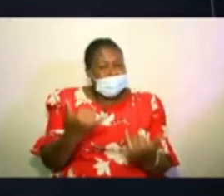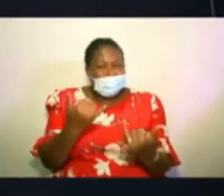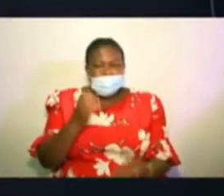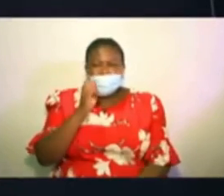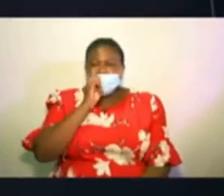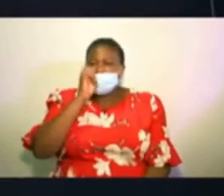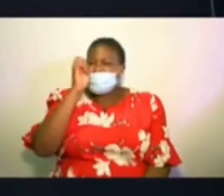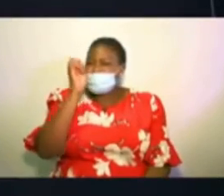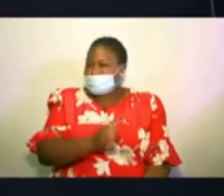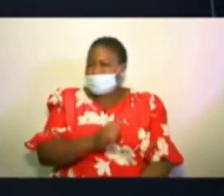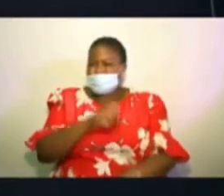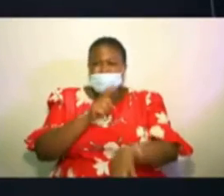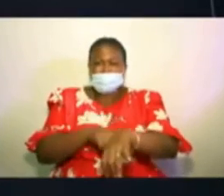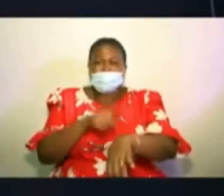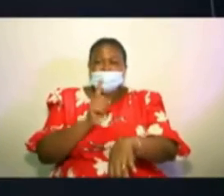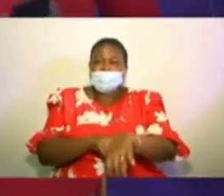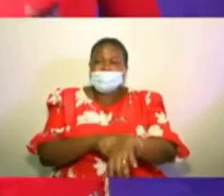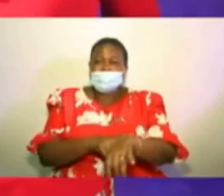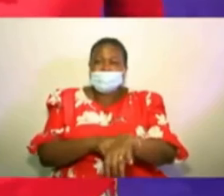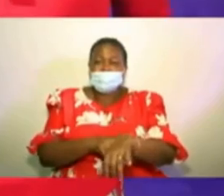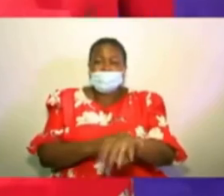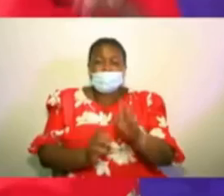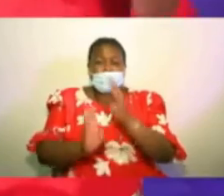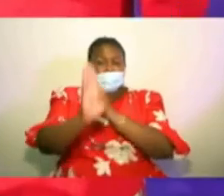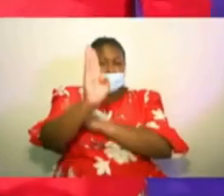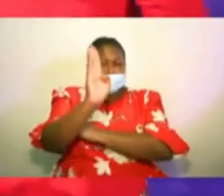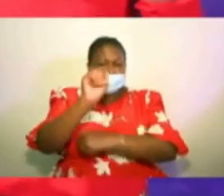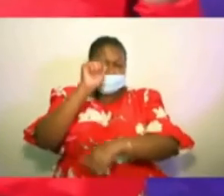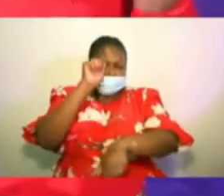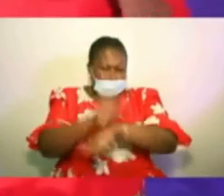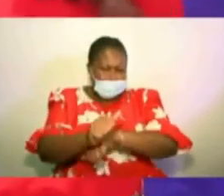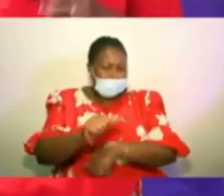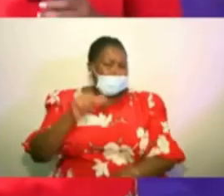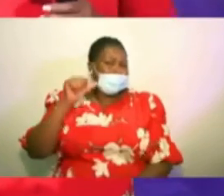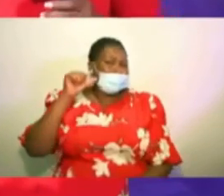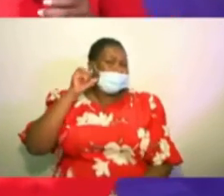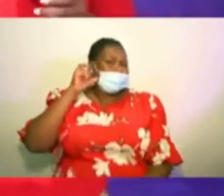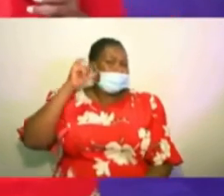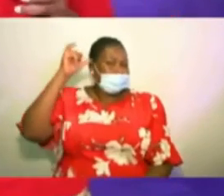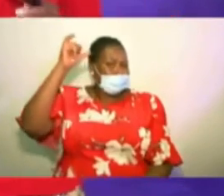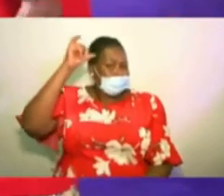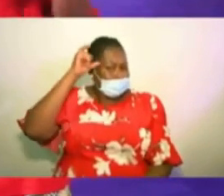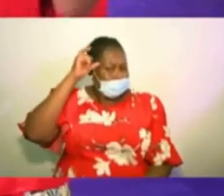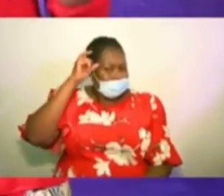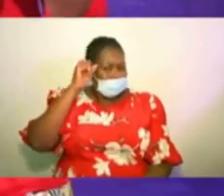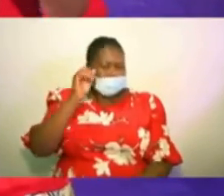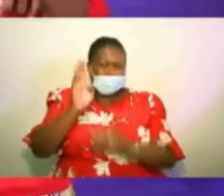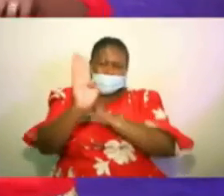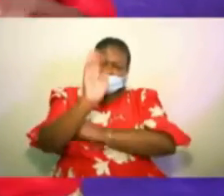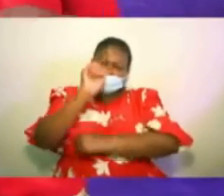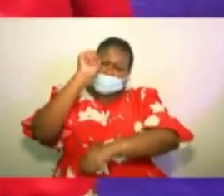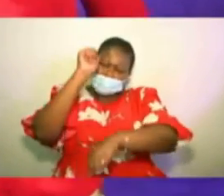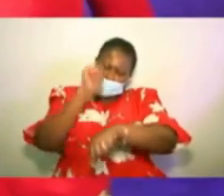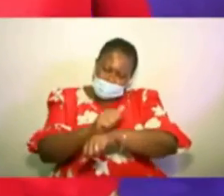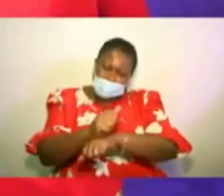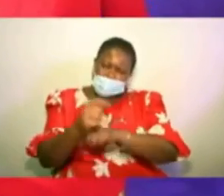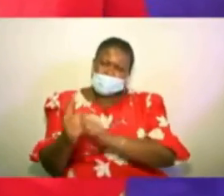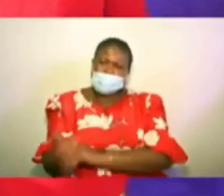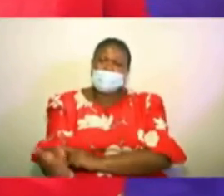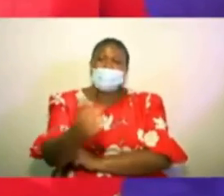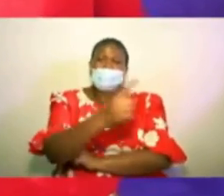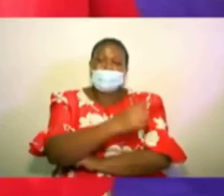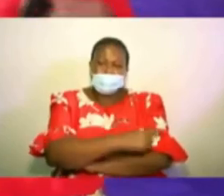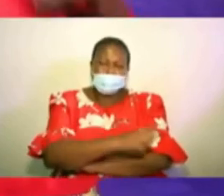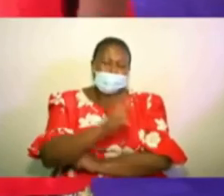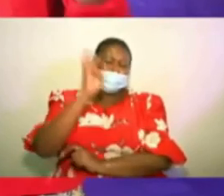les temps sont mauvais. He who did it yesterday. Celui qui l'a fait hier. He who is doing it today. Celui qui est en train de le faire aujourd'hui. Will